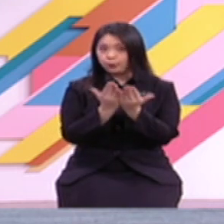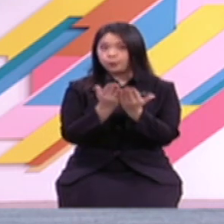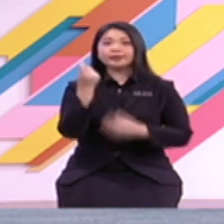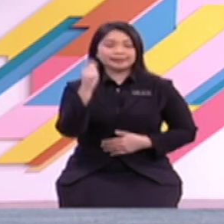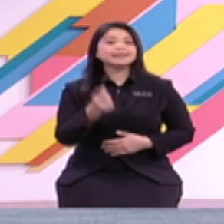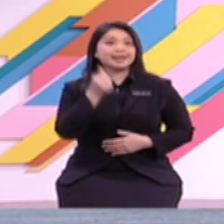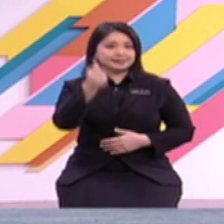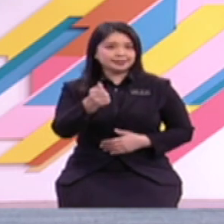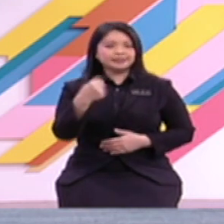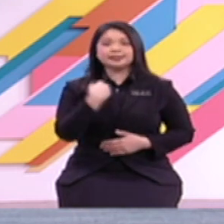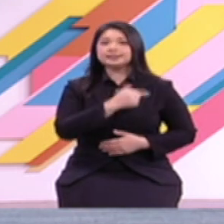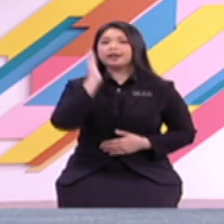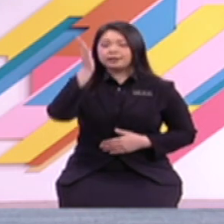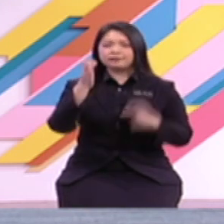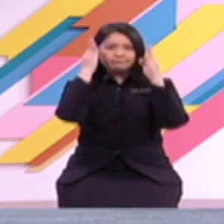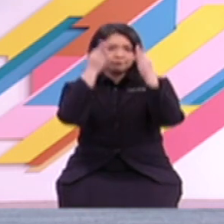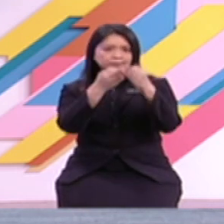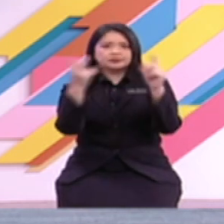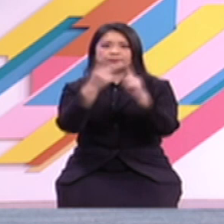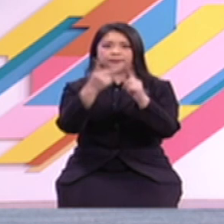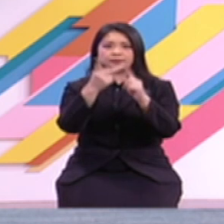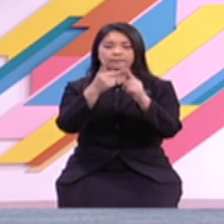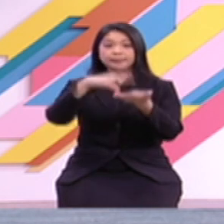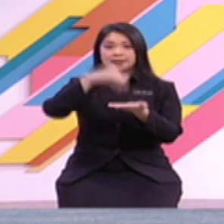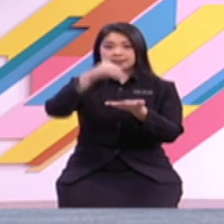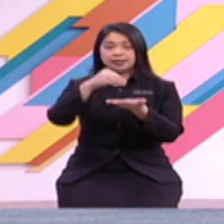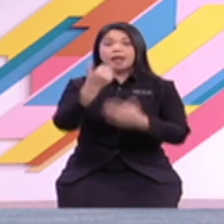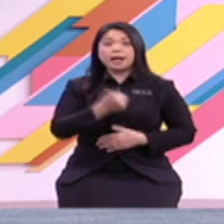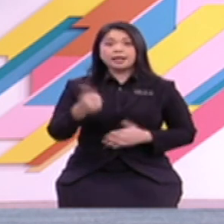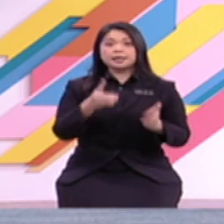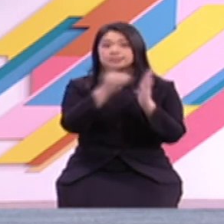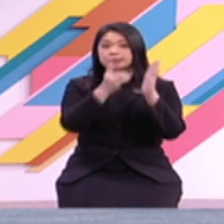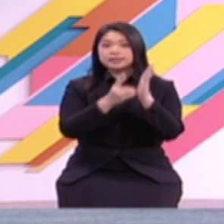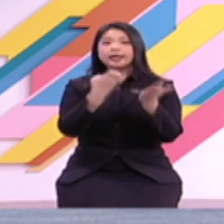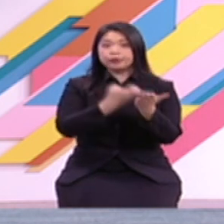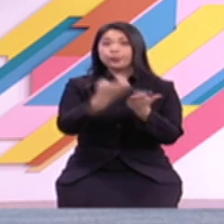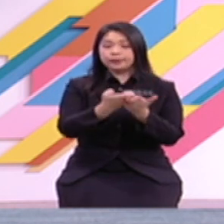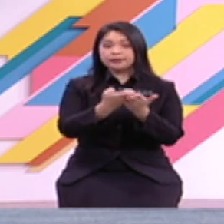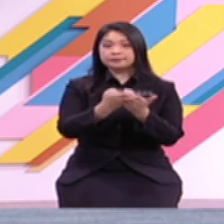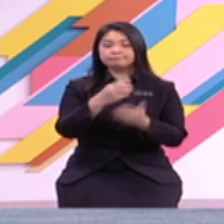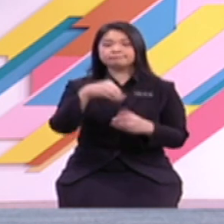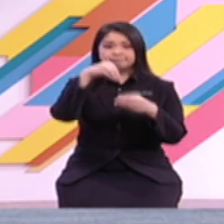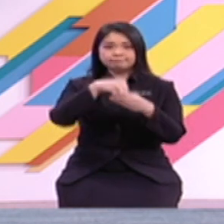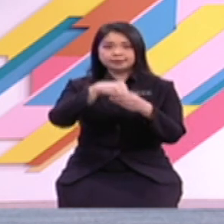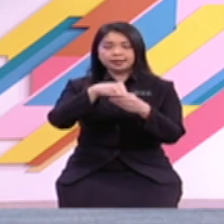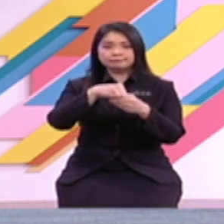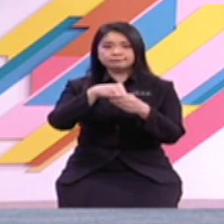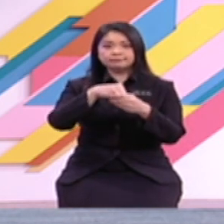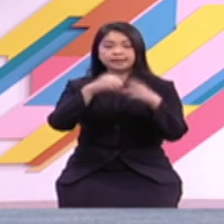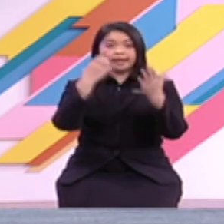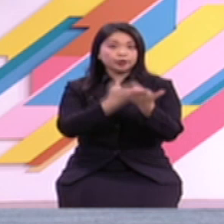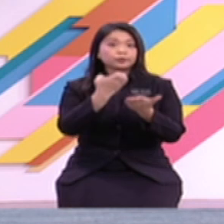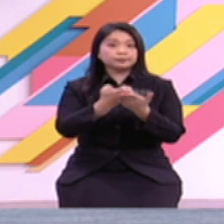teks Anda kita akan memberi fokus terhadap pelajaran alat dasar ekonomi dalam mata pelajaran